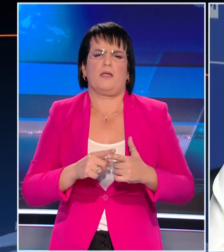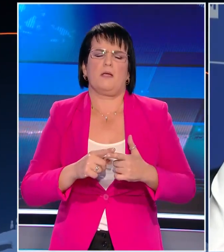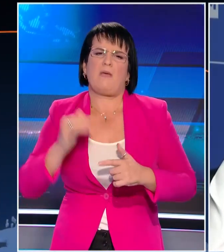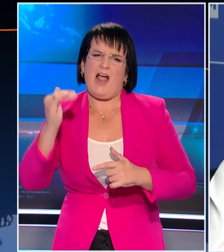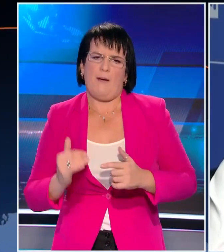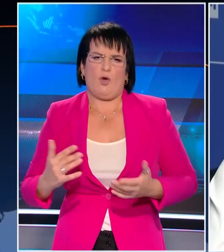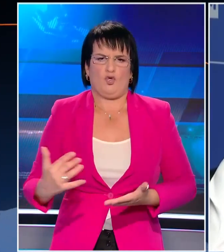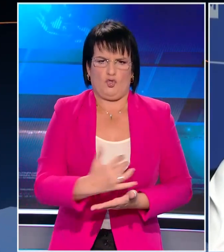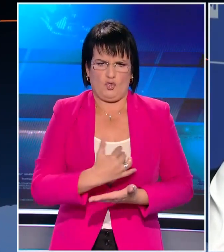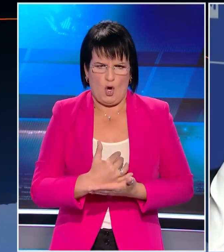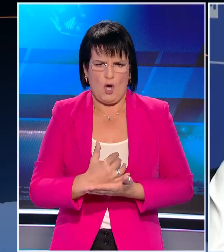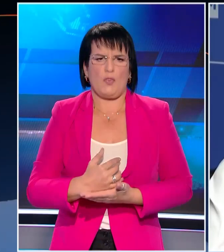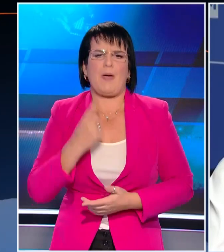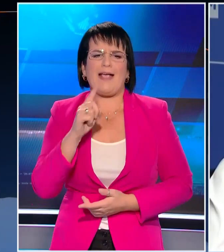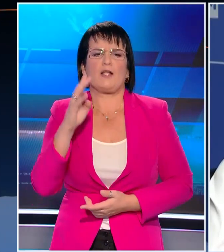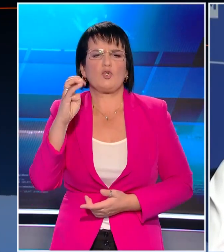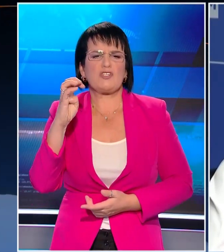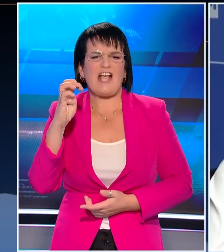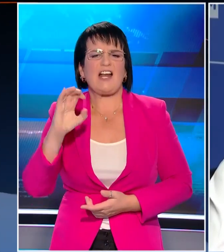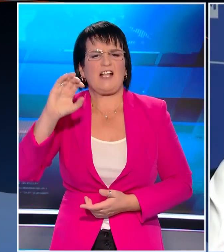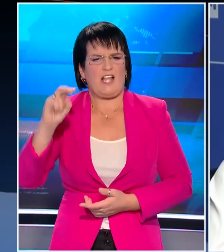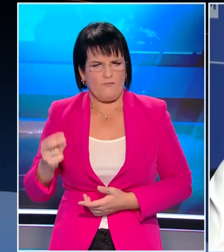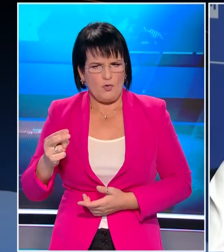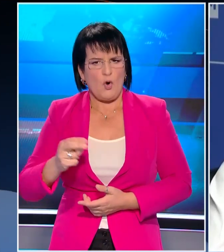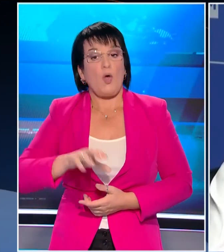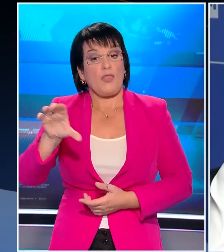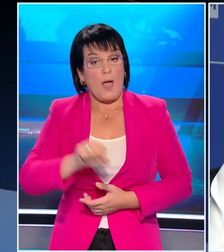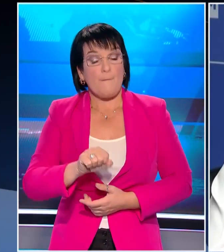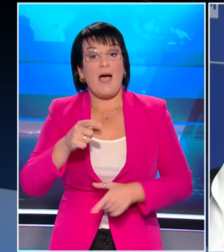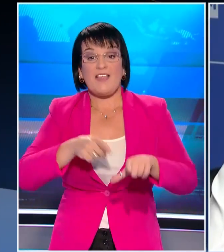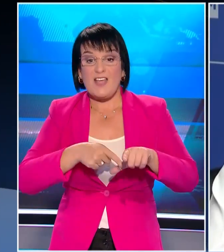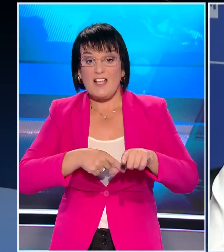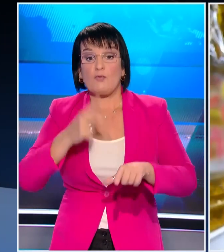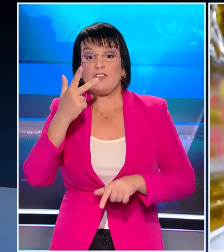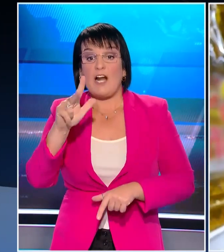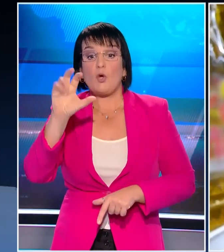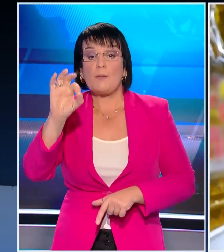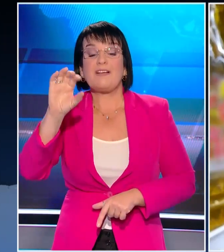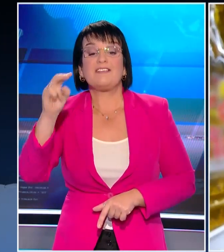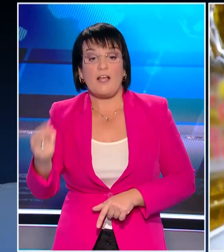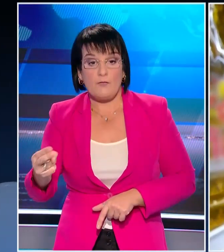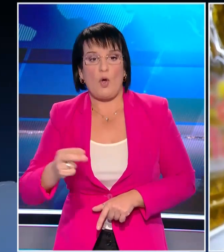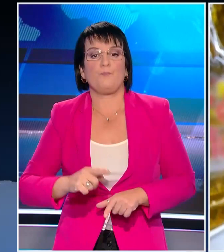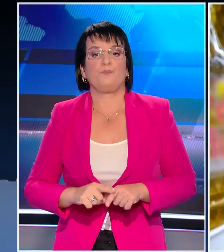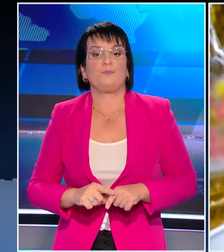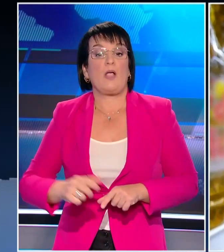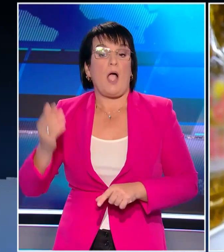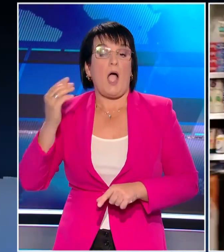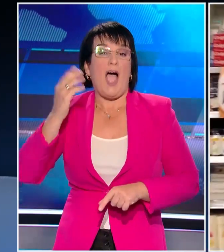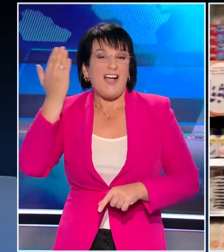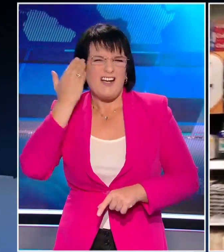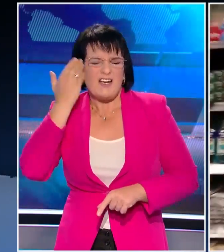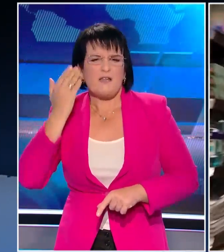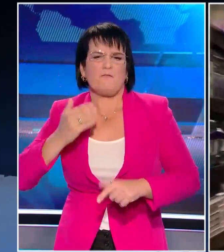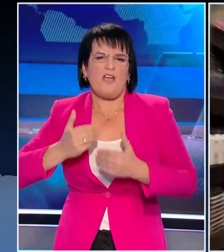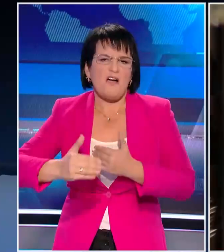θα λάμβανε κανονικά 140 ευρώ, θα πάρει το Δεκέμβριο 350 ευρώ. Η μάχη κατά της ακρίβειας παραμένει πρώτο μέλημα